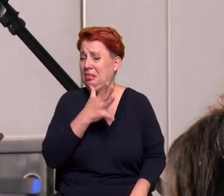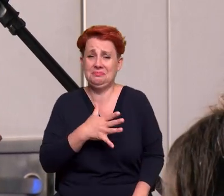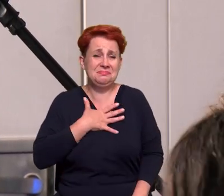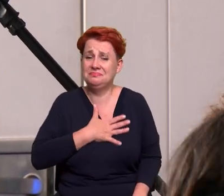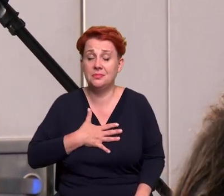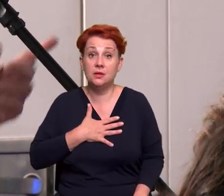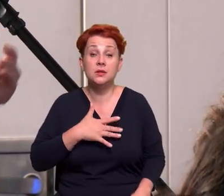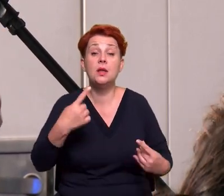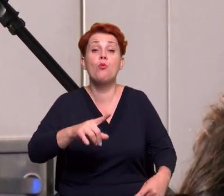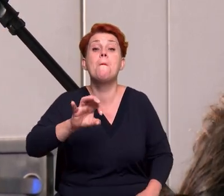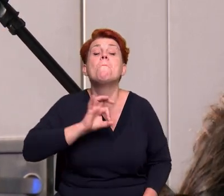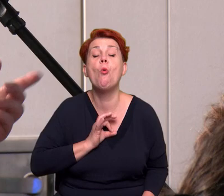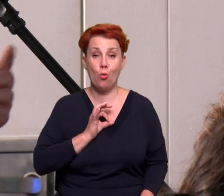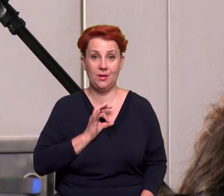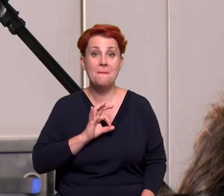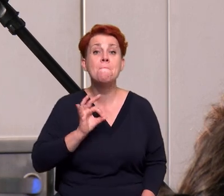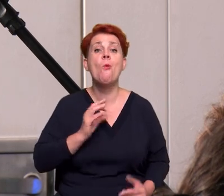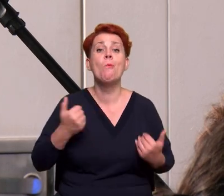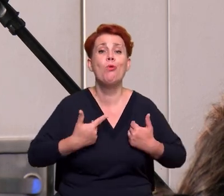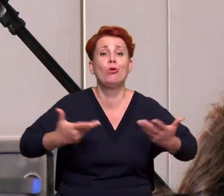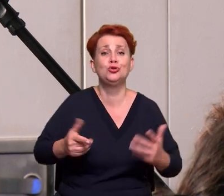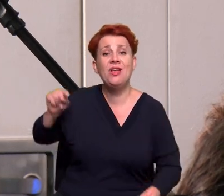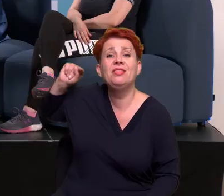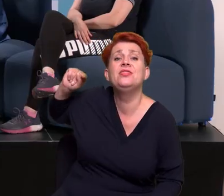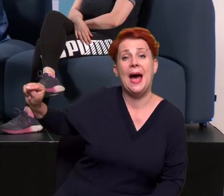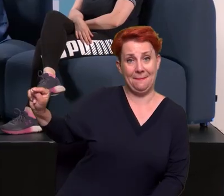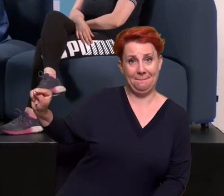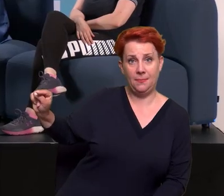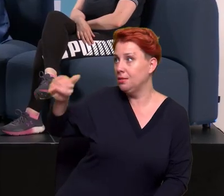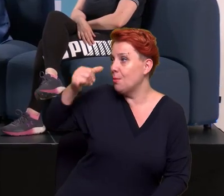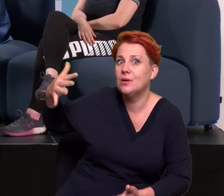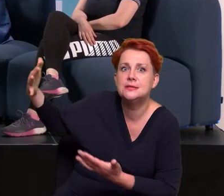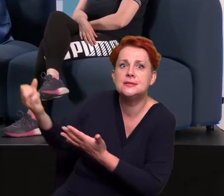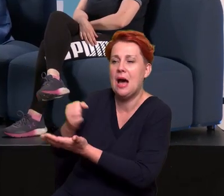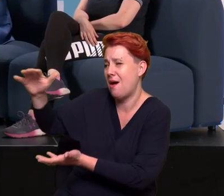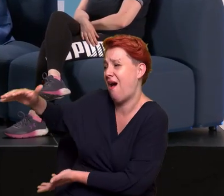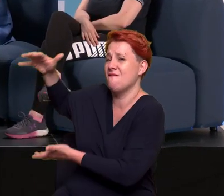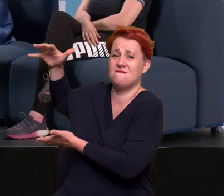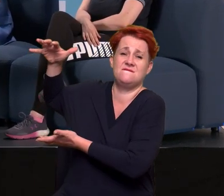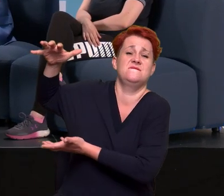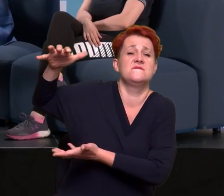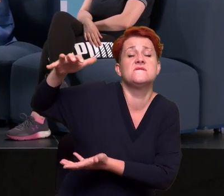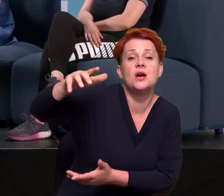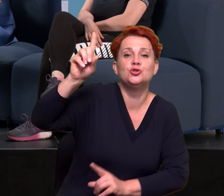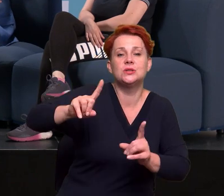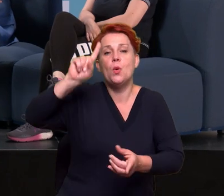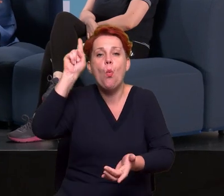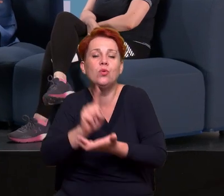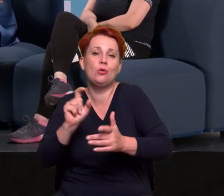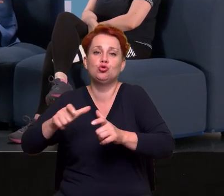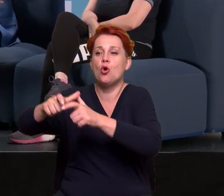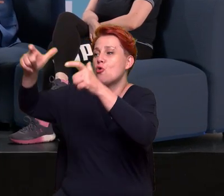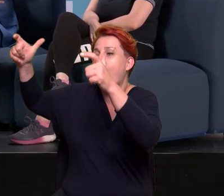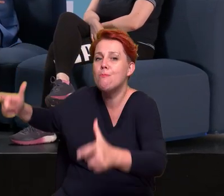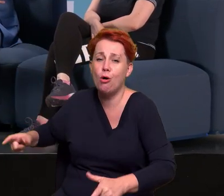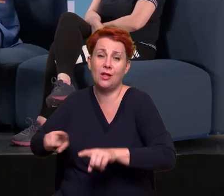ich. Ich zostały tam. Nie wszystko mogli ze sobą zabrać w tych transportach. Czasem udało się zabrać jakąś komódkę, czasem